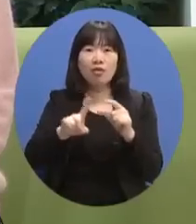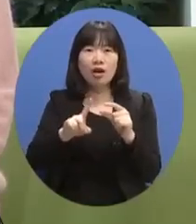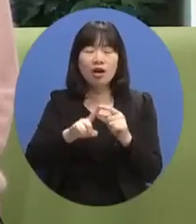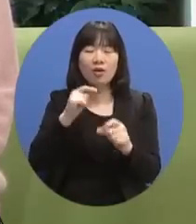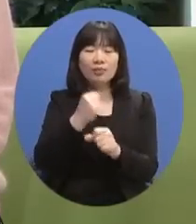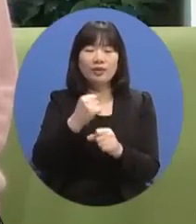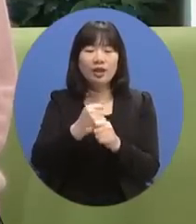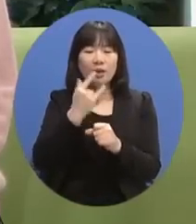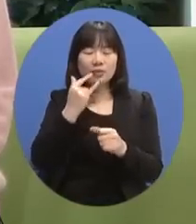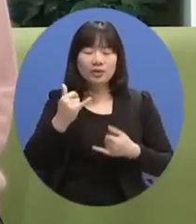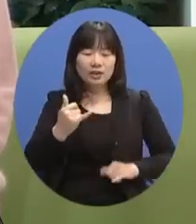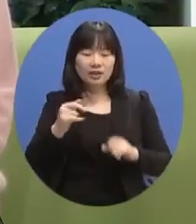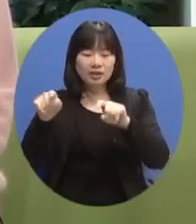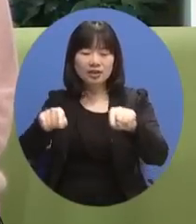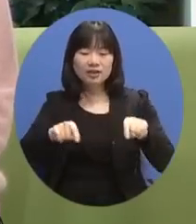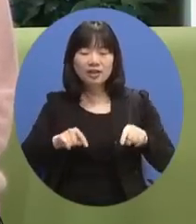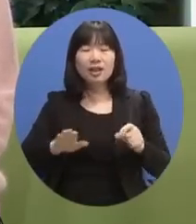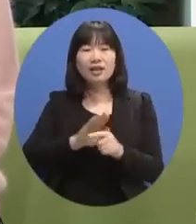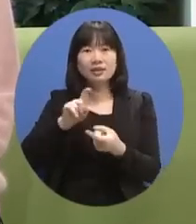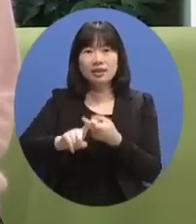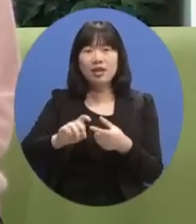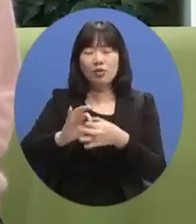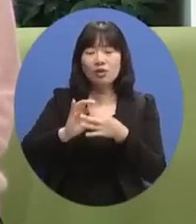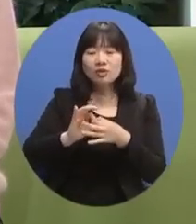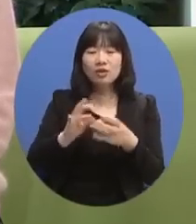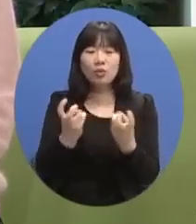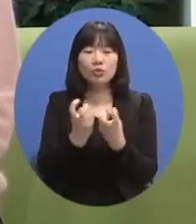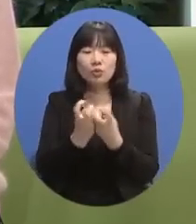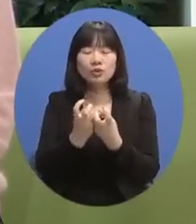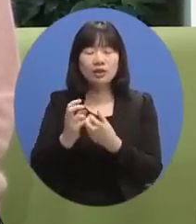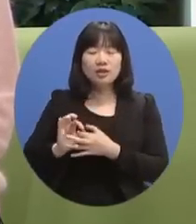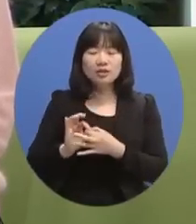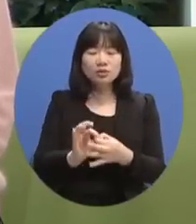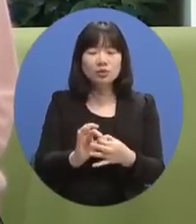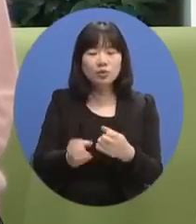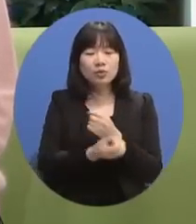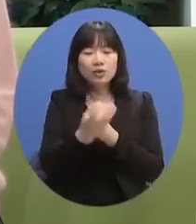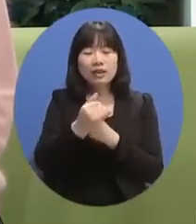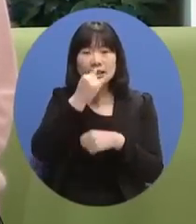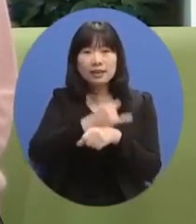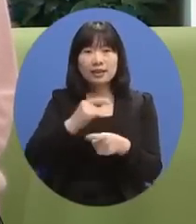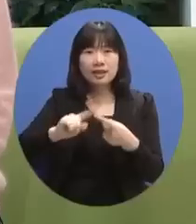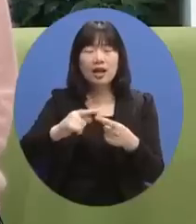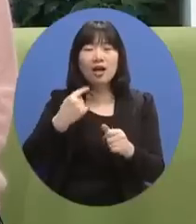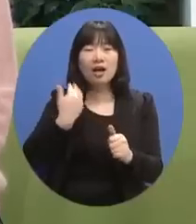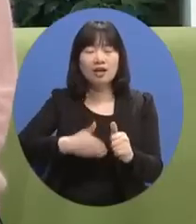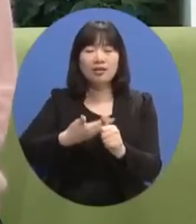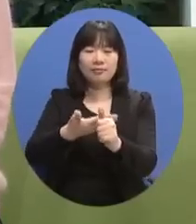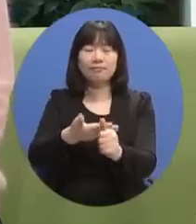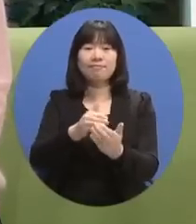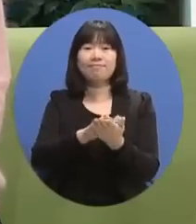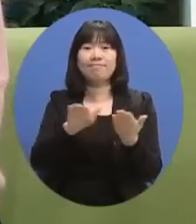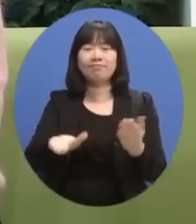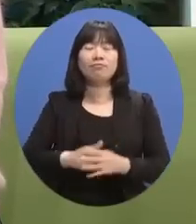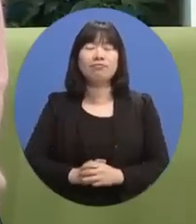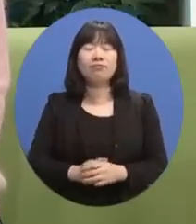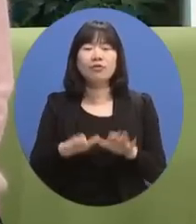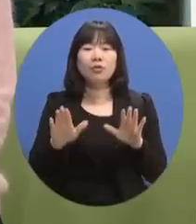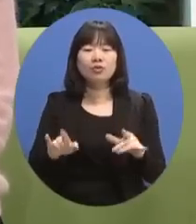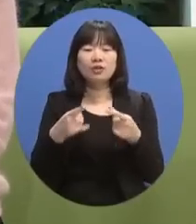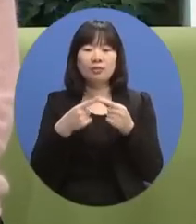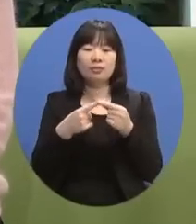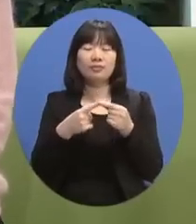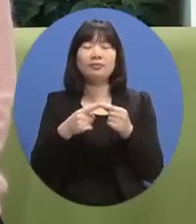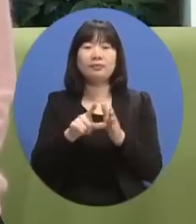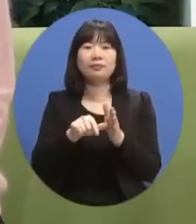부모 자녀 사이의 애착 관계가 우리 삶에 어떻게 지속적으로 영향을 미치는지에 대해서 알아보도록 하겠습니다. 네, 그럼 오늘 첫